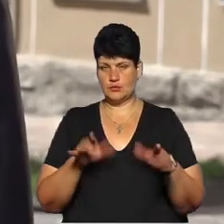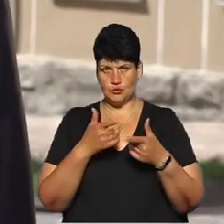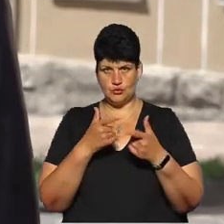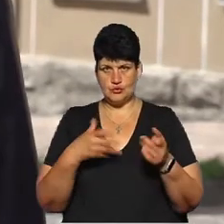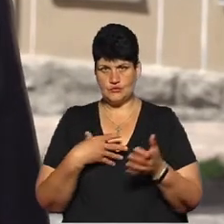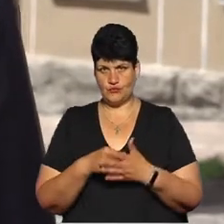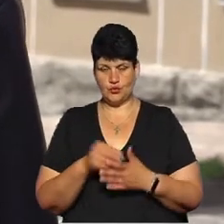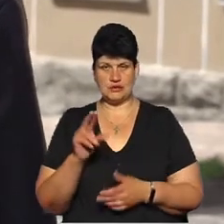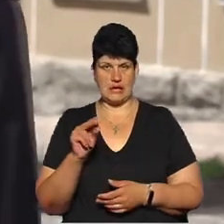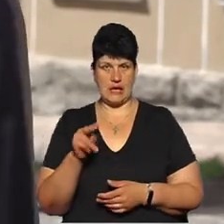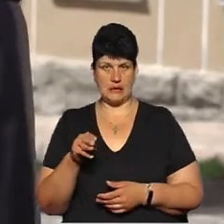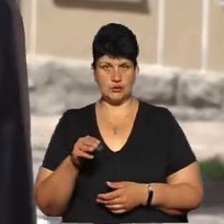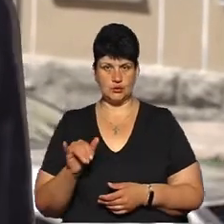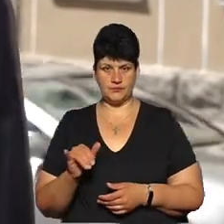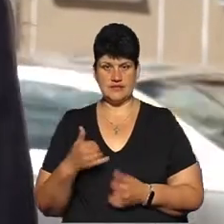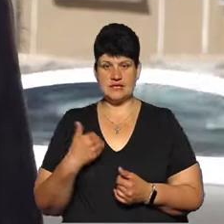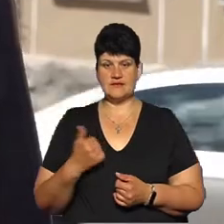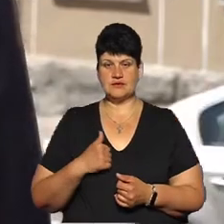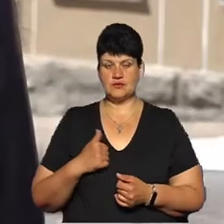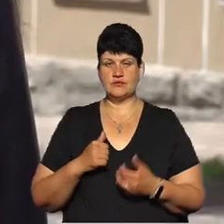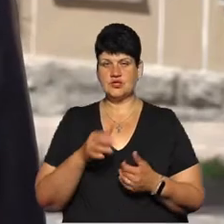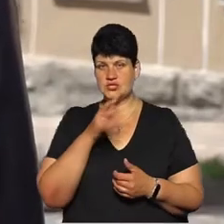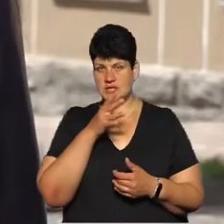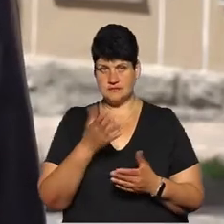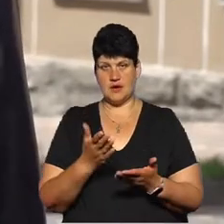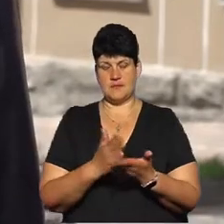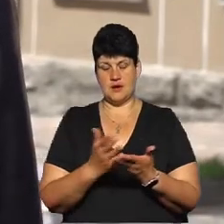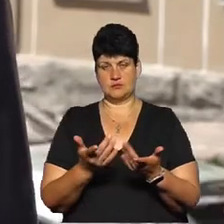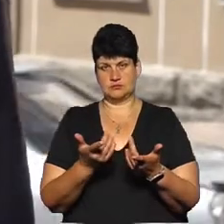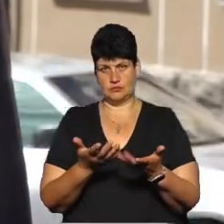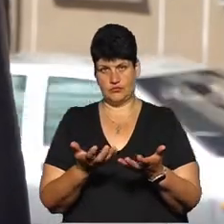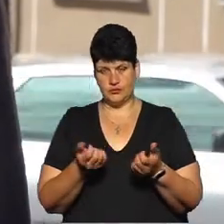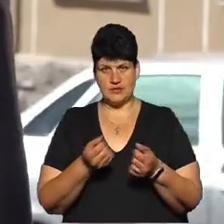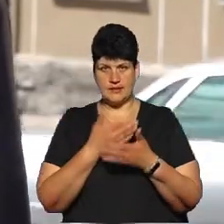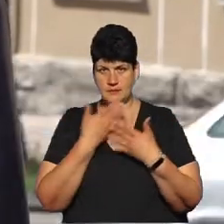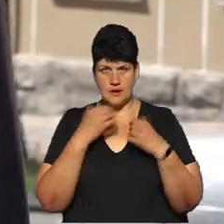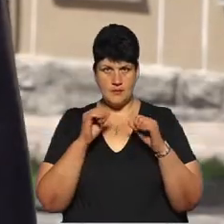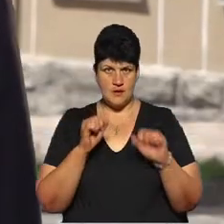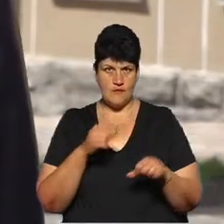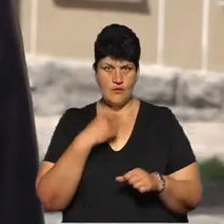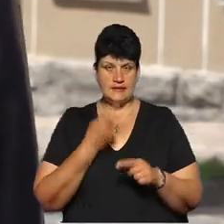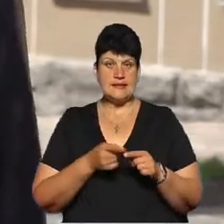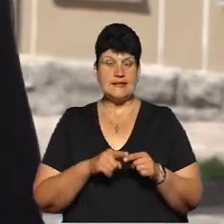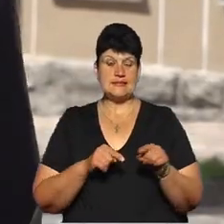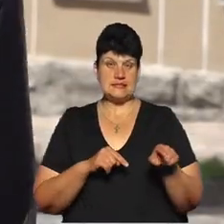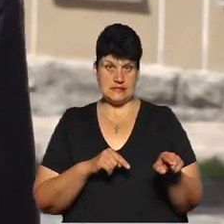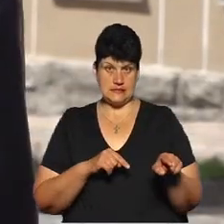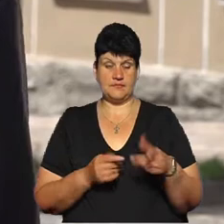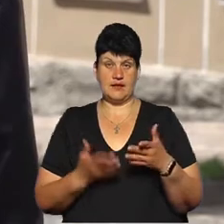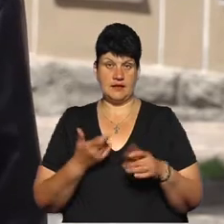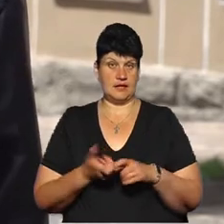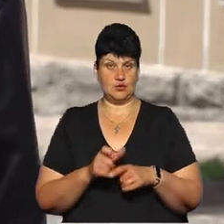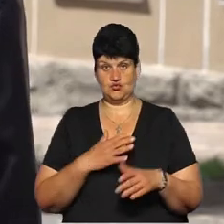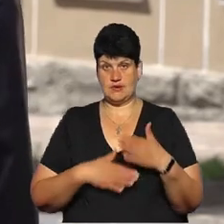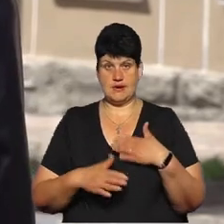дату, бо зараз воєнний час, і мені прийшло повідомлення, що я не маю права розголошувати це. Але дуже рада,